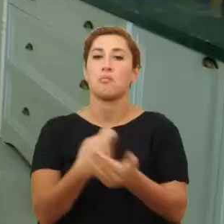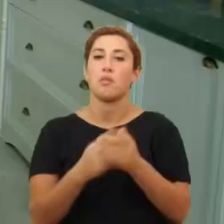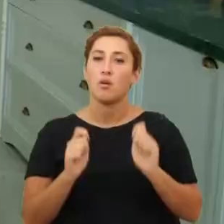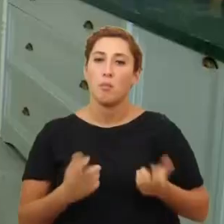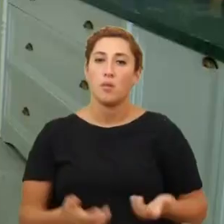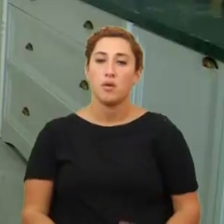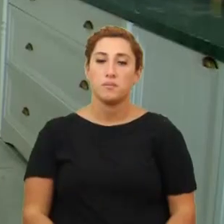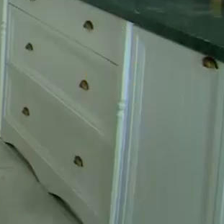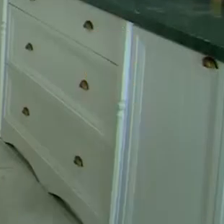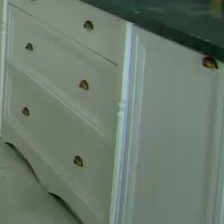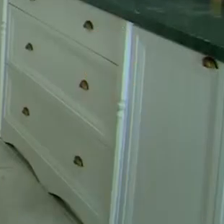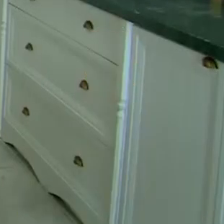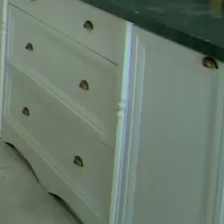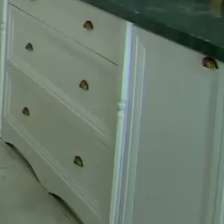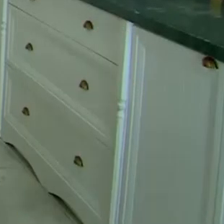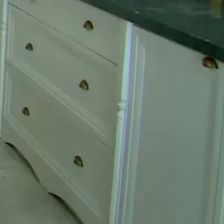ya.